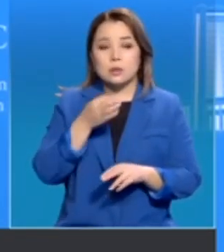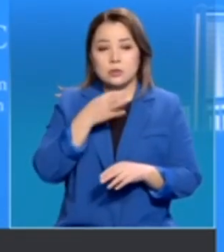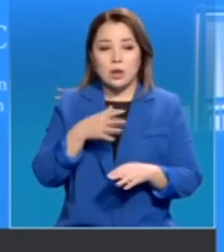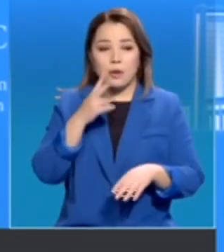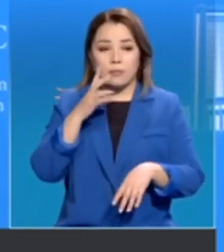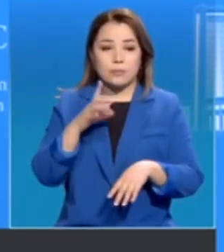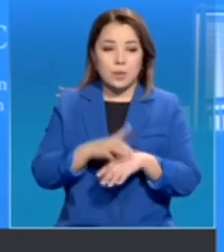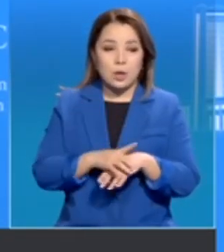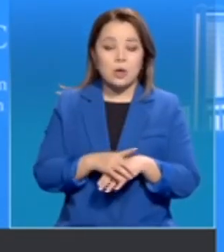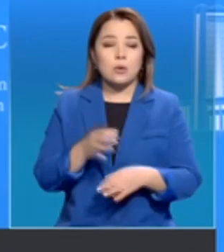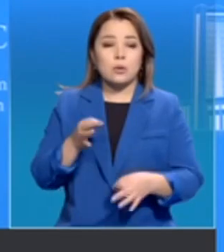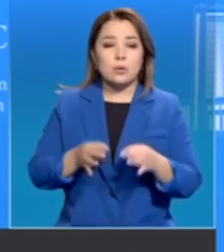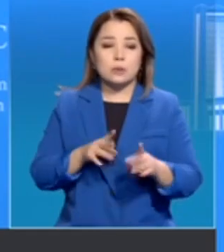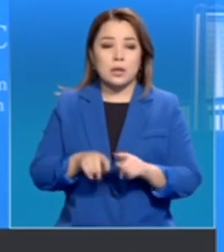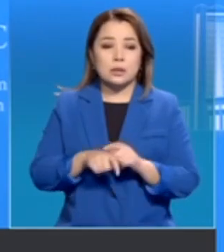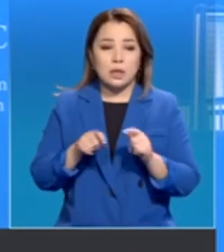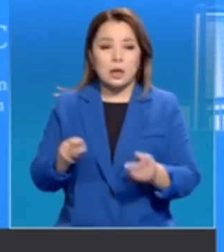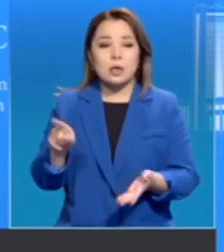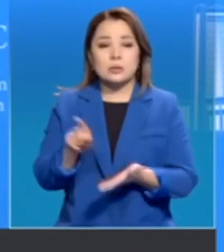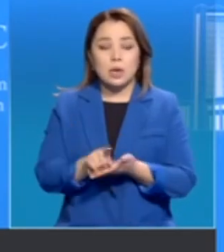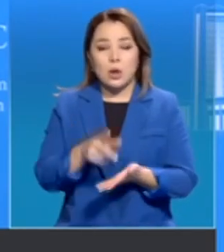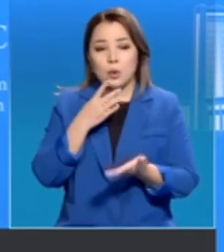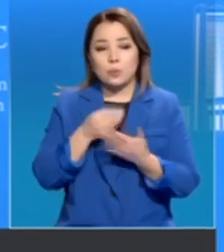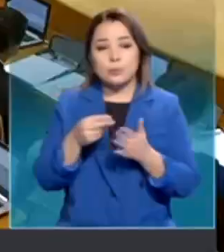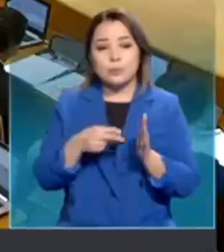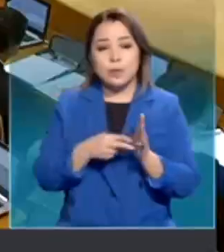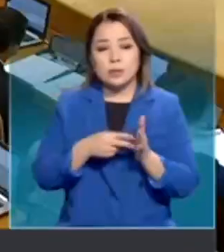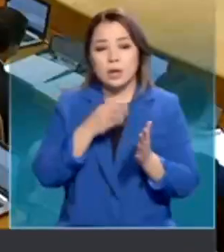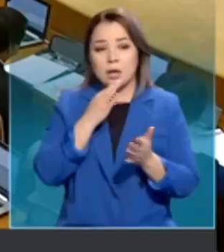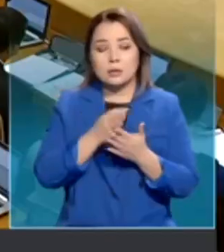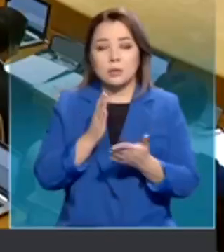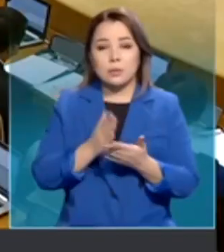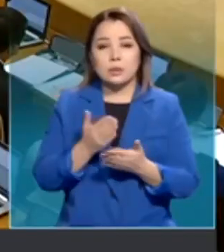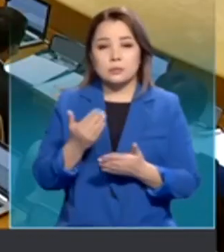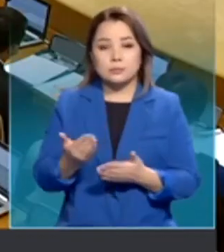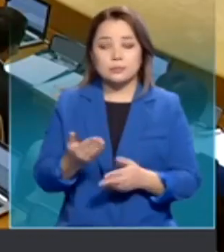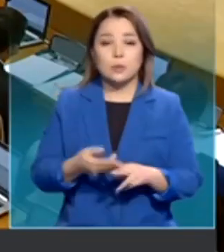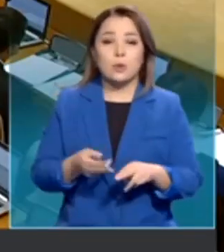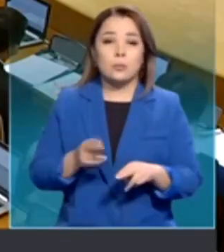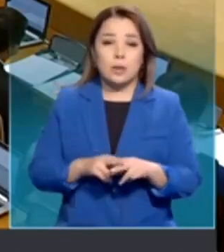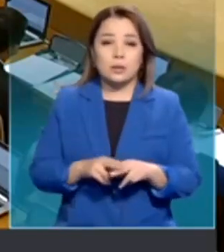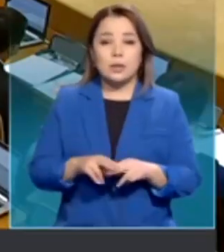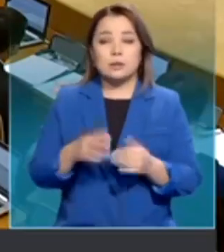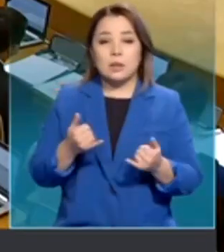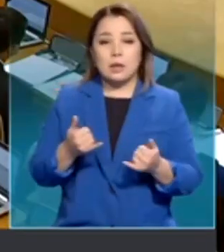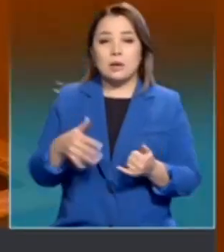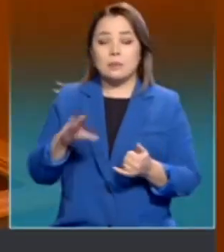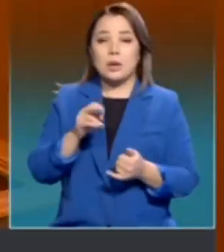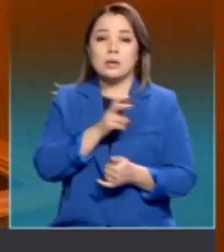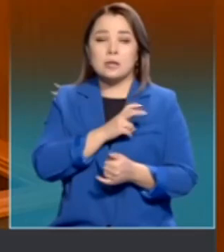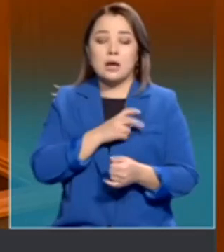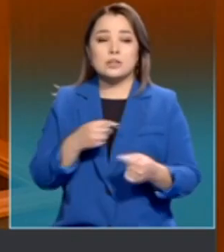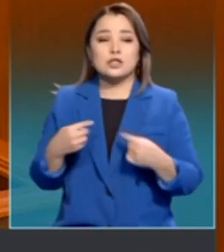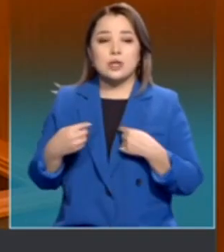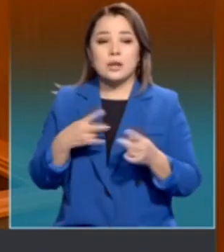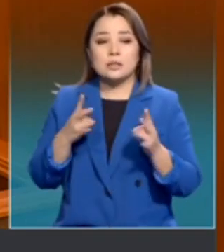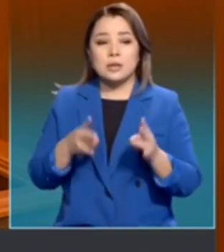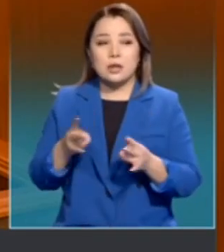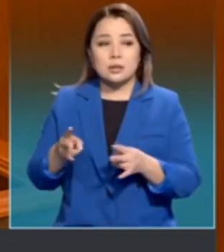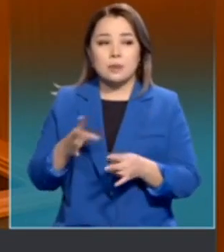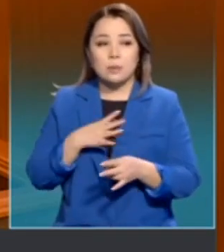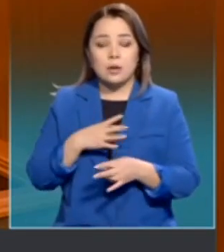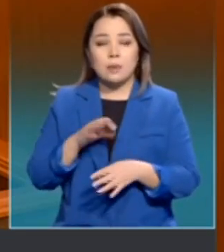факт бойынша қылмыстық іс қозғалып, тиісті өзінің бағасын алуы қажет. Сонымен қатар, енді дәрігерлерден зардап шеккен